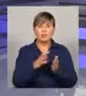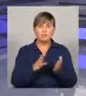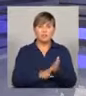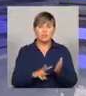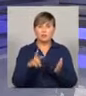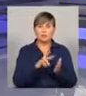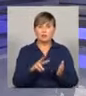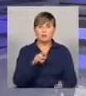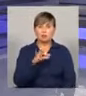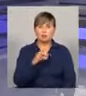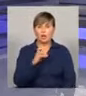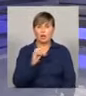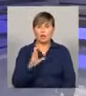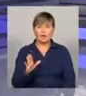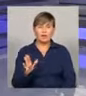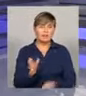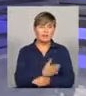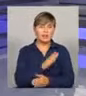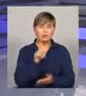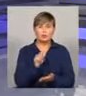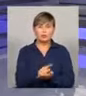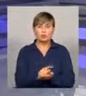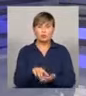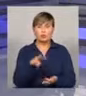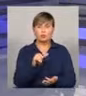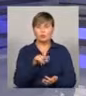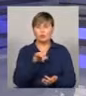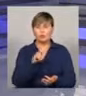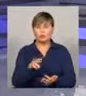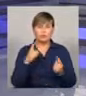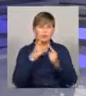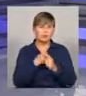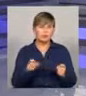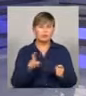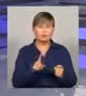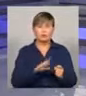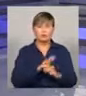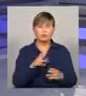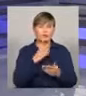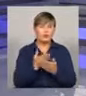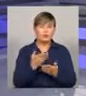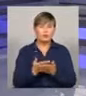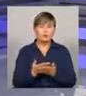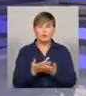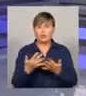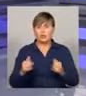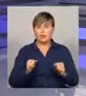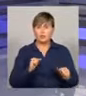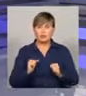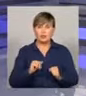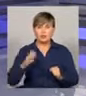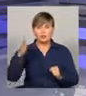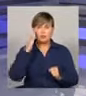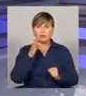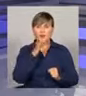января Касым-Жомарт Токаев снял с должности Мурата Бектанова, заявив, что он не проявил командирских способностей во время